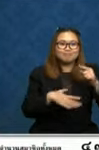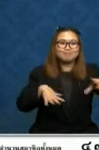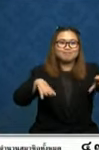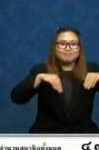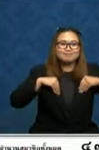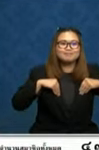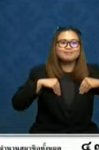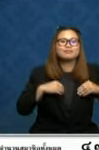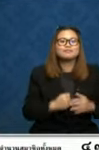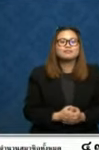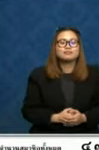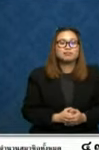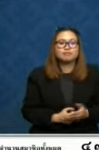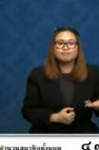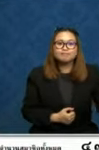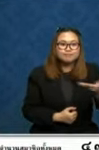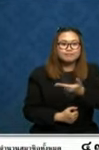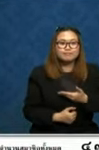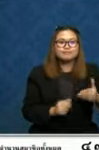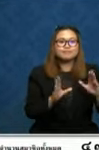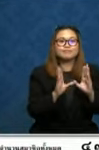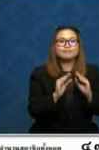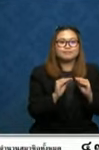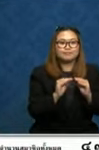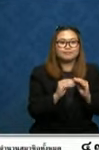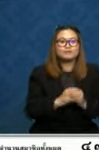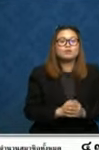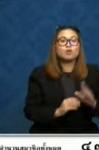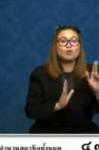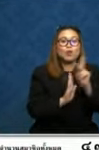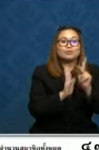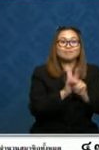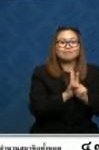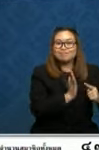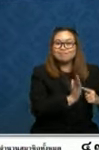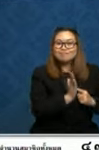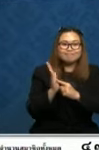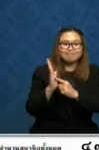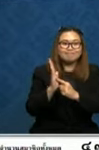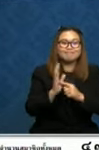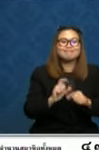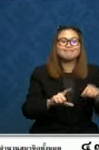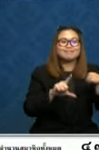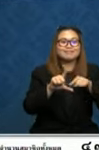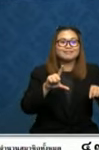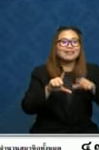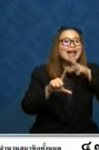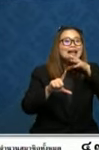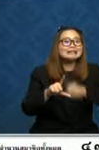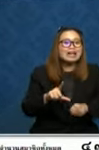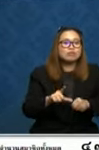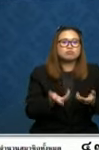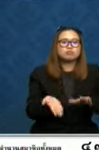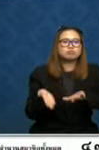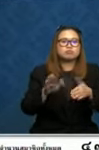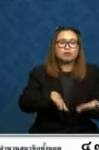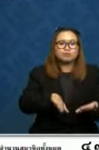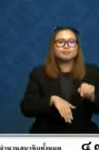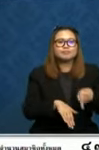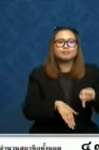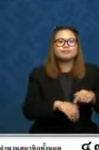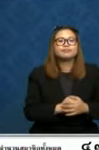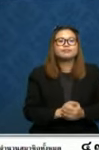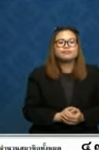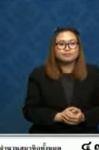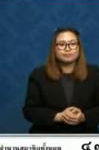แจ้งต่อที่ประชุมนี้ด้วยนะครับในฐานะที่ผมเสนอกฎหมายผมและพรรคก้าวไกลเดิมเนี่ยนะครับเสนอกฎหมายยุบกรมน.มีหนัง